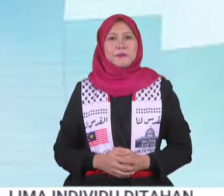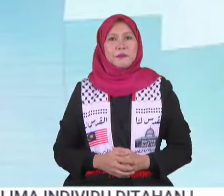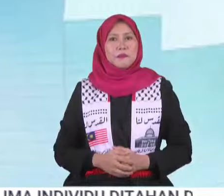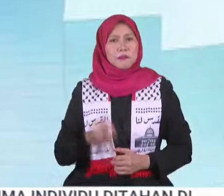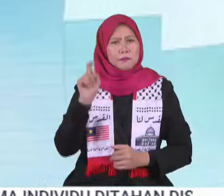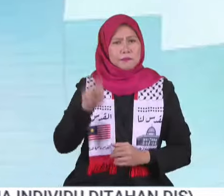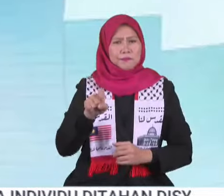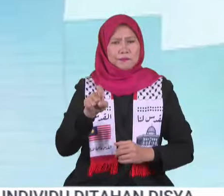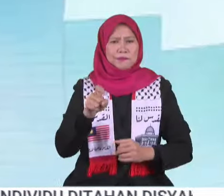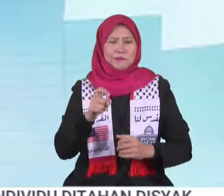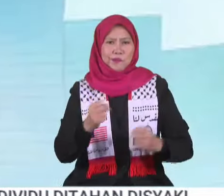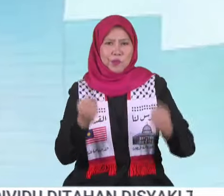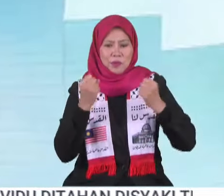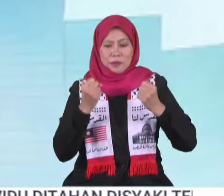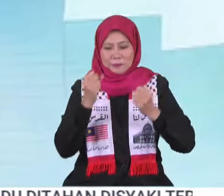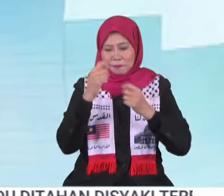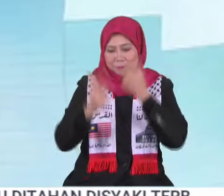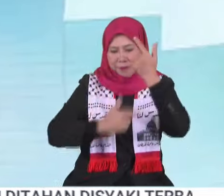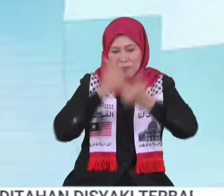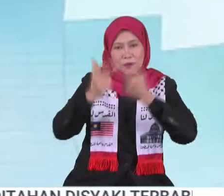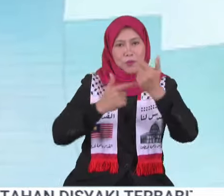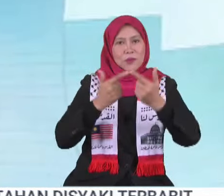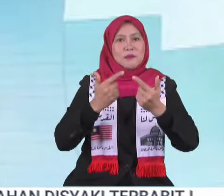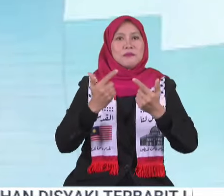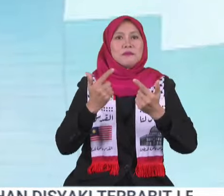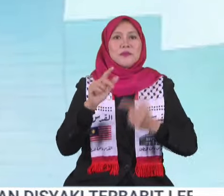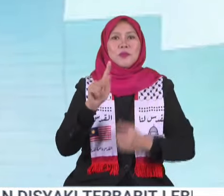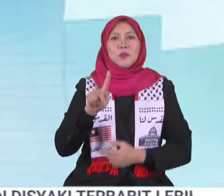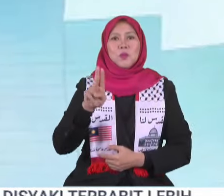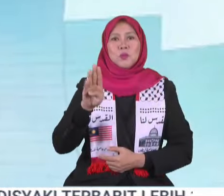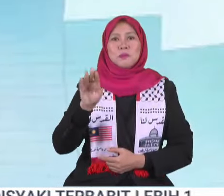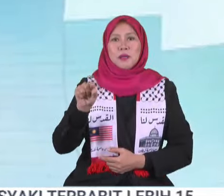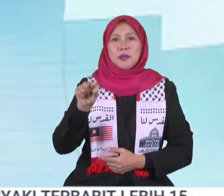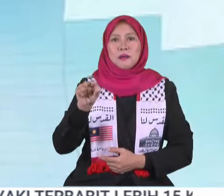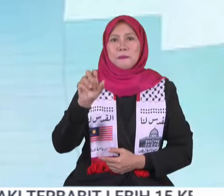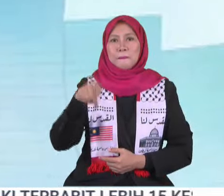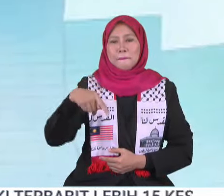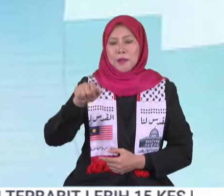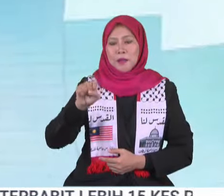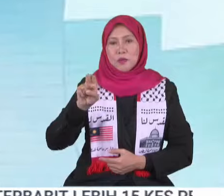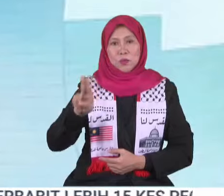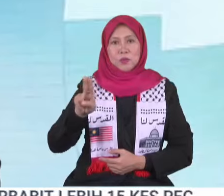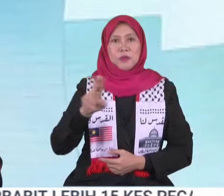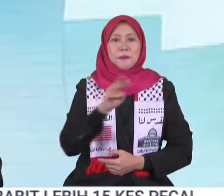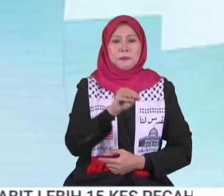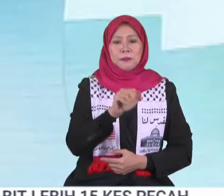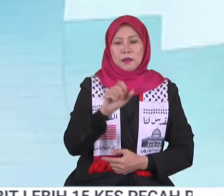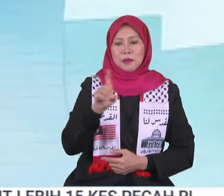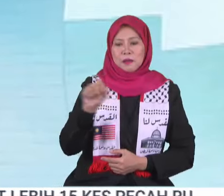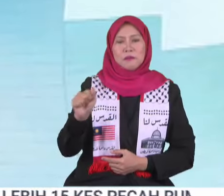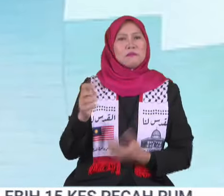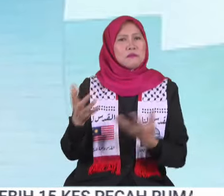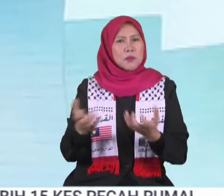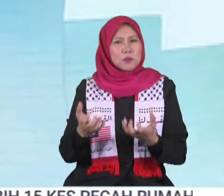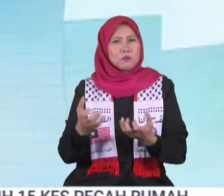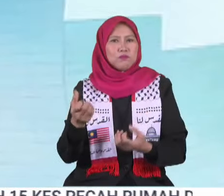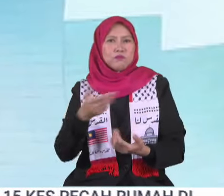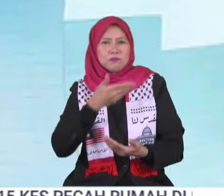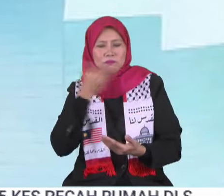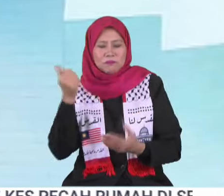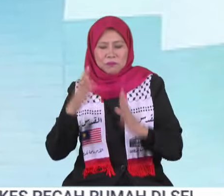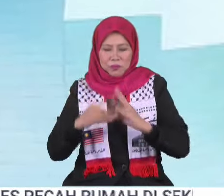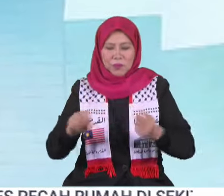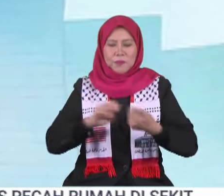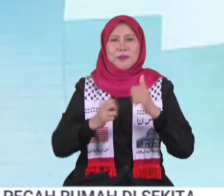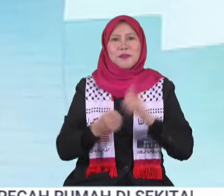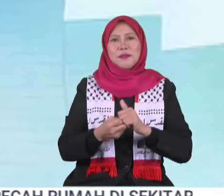Perkasa sektor pelancongan di Kubang Pasu dan MADA mahu cari penyelesaian terbaik tangani keluhan pesawah. Antara paparan berita